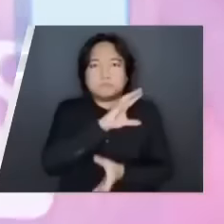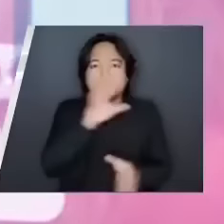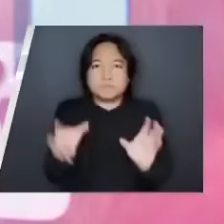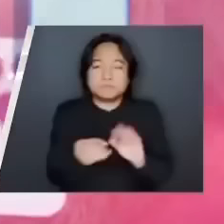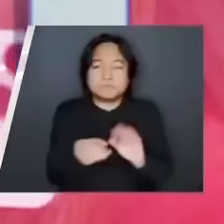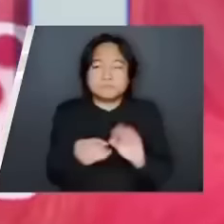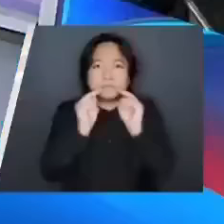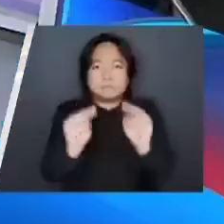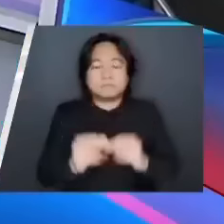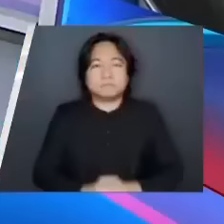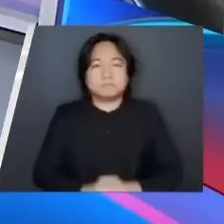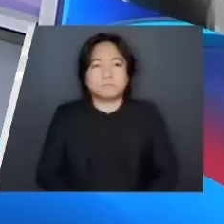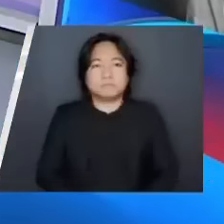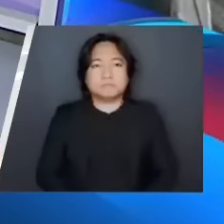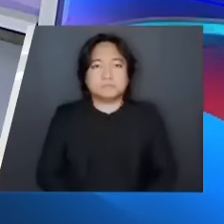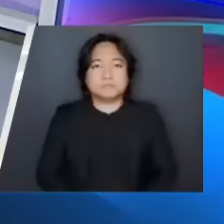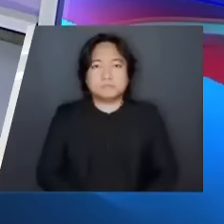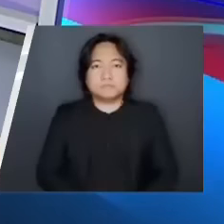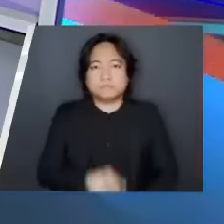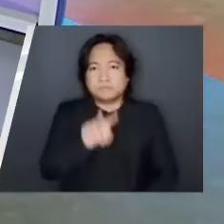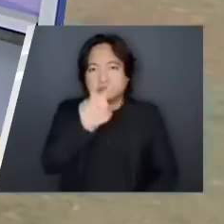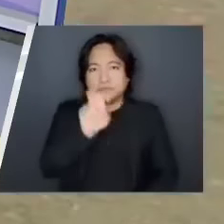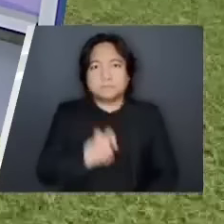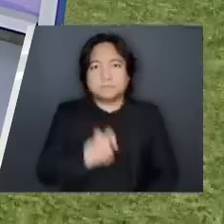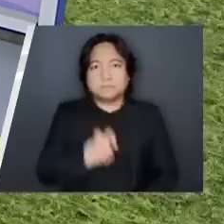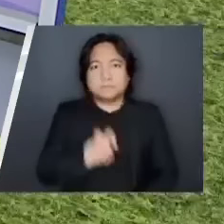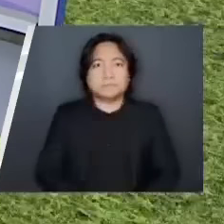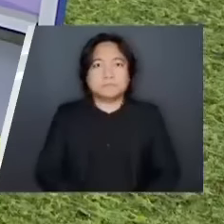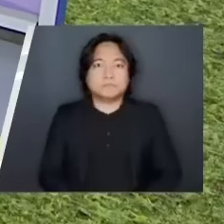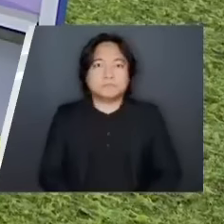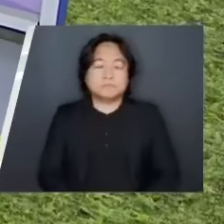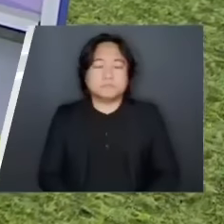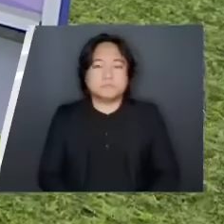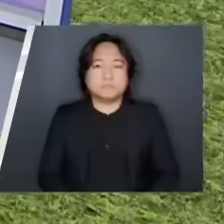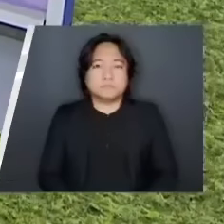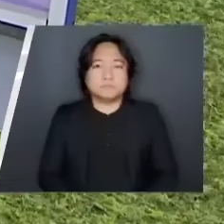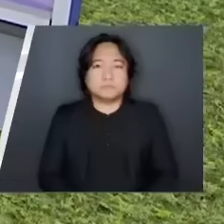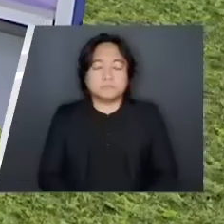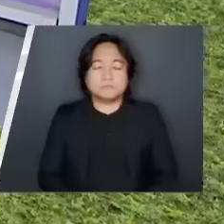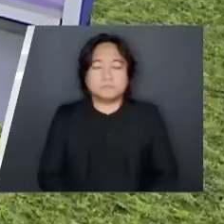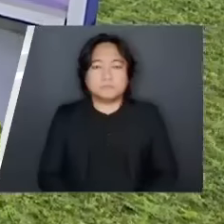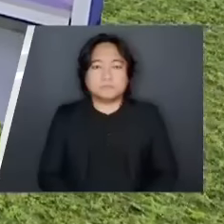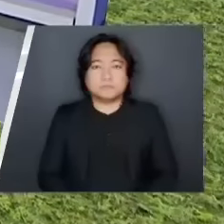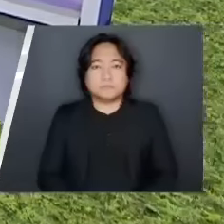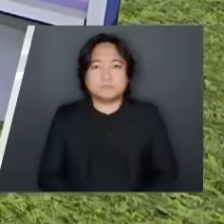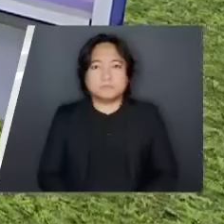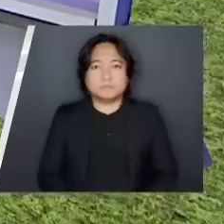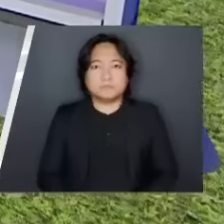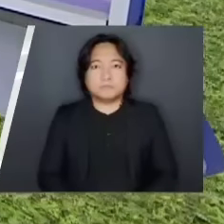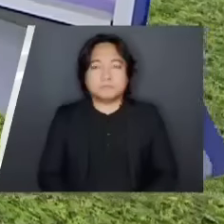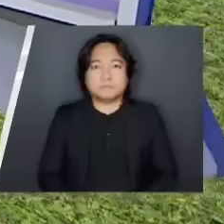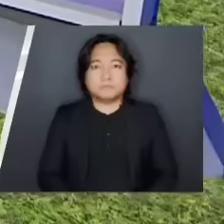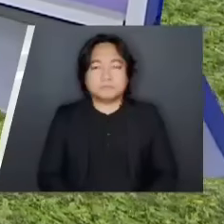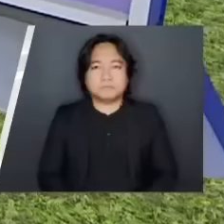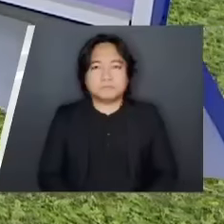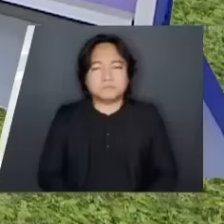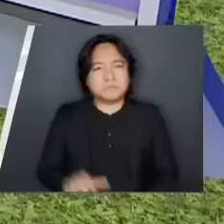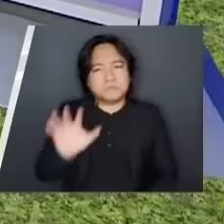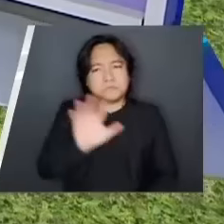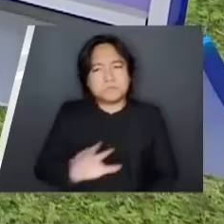saksi. Hindi bababa sa 1/3 ng mga kongresista ang kailangan pumabor sa impeachment para ma-endorse ito sa Senado.